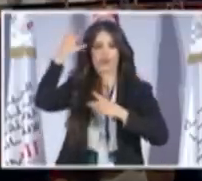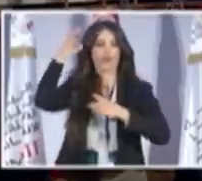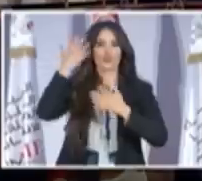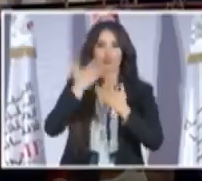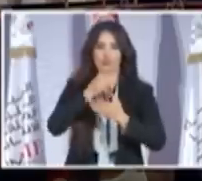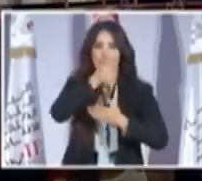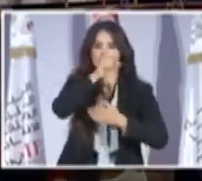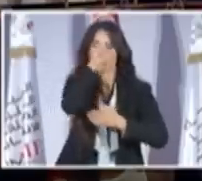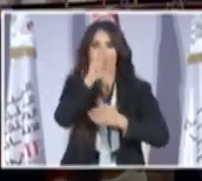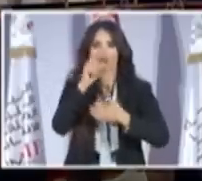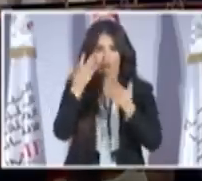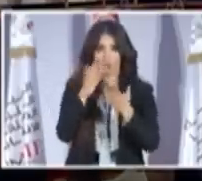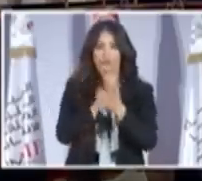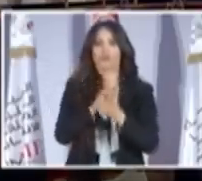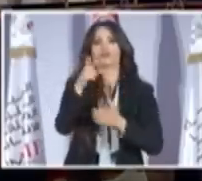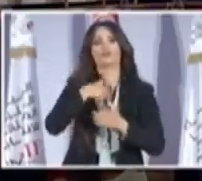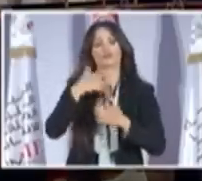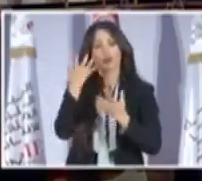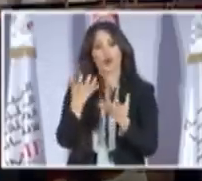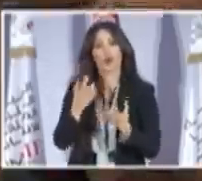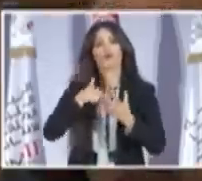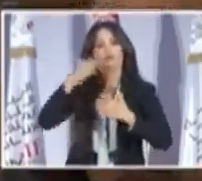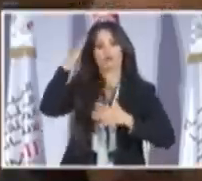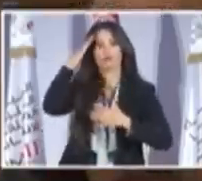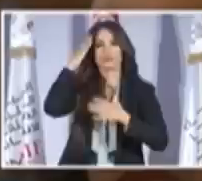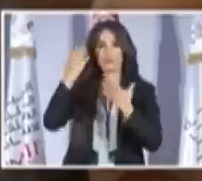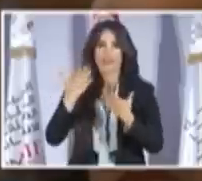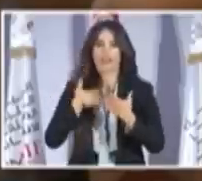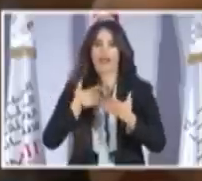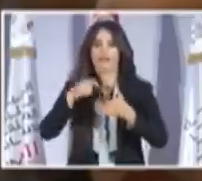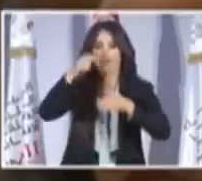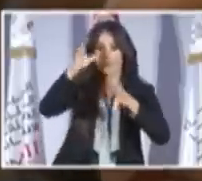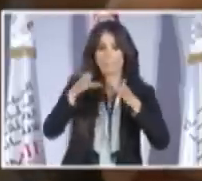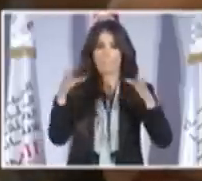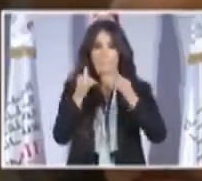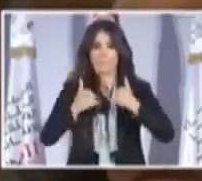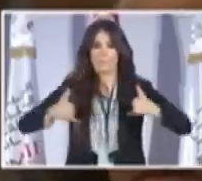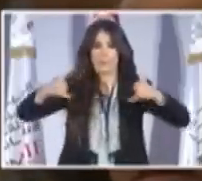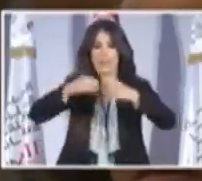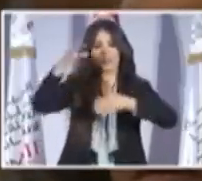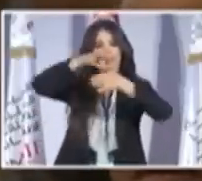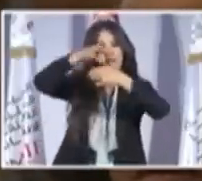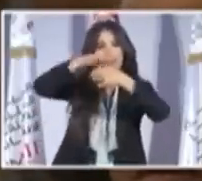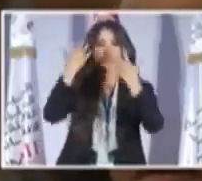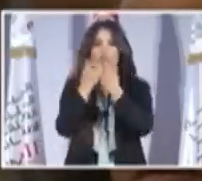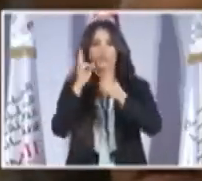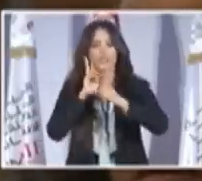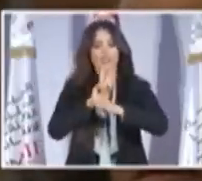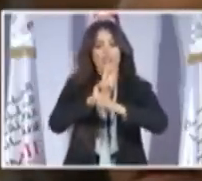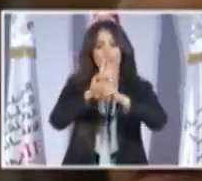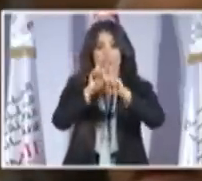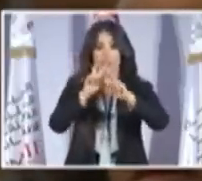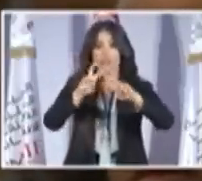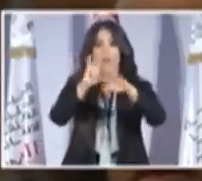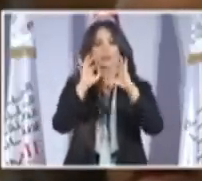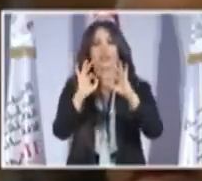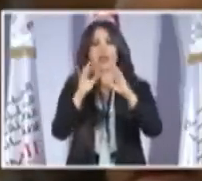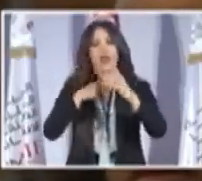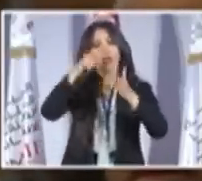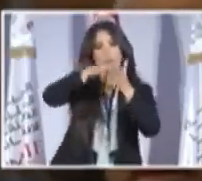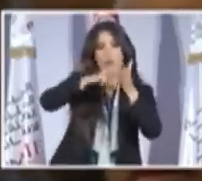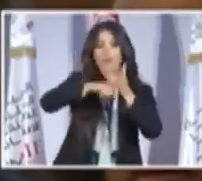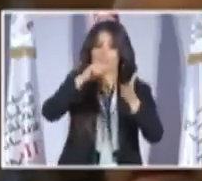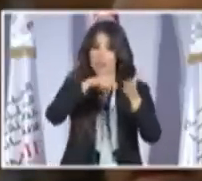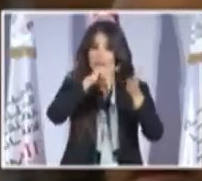المفروض انه مجلس الهيئه في المخالفات اللي حصلت قبل ما يعلن على النتائج الاوليه للانتخابات